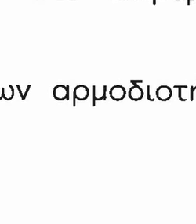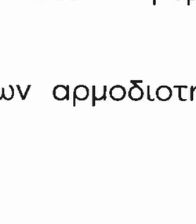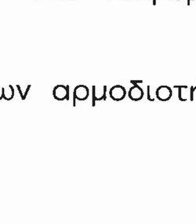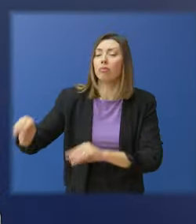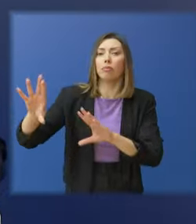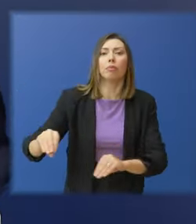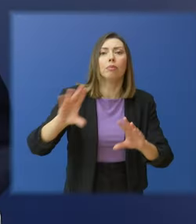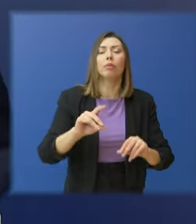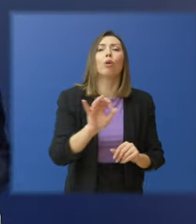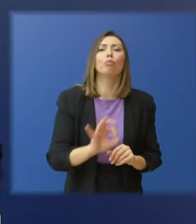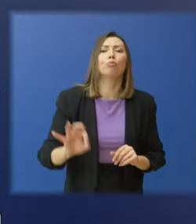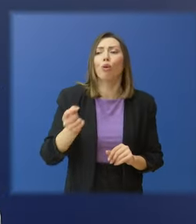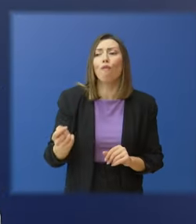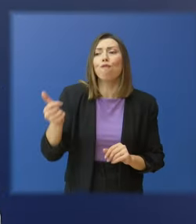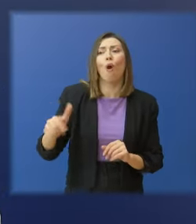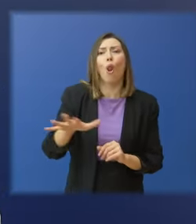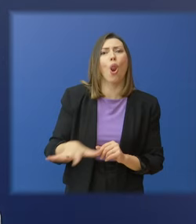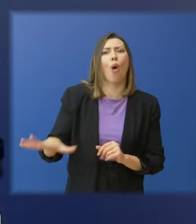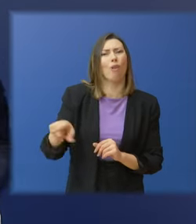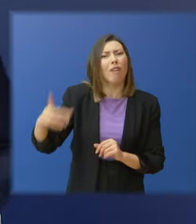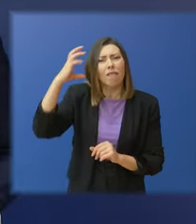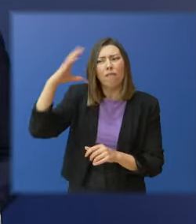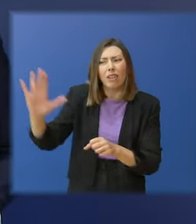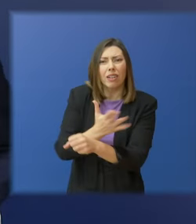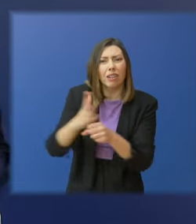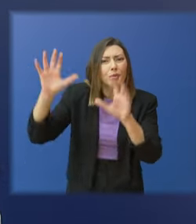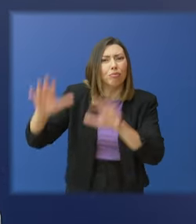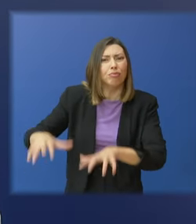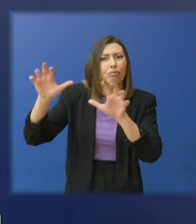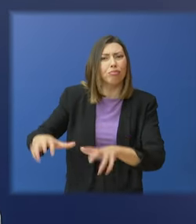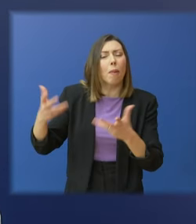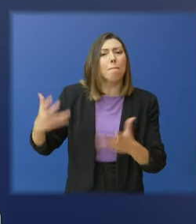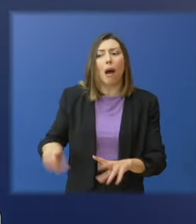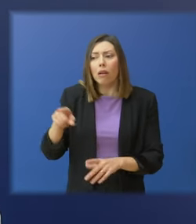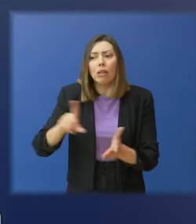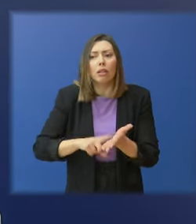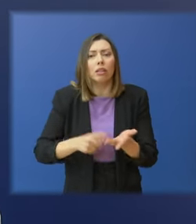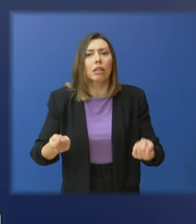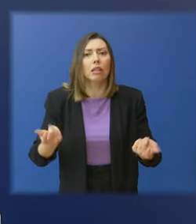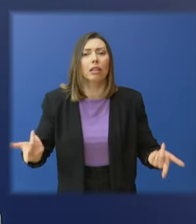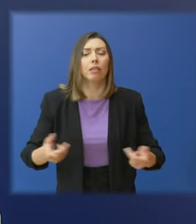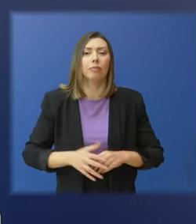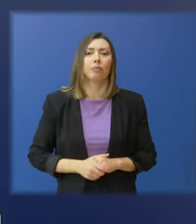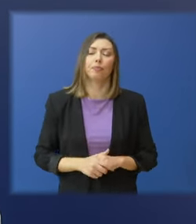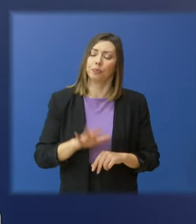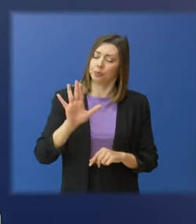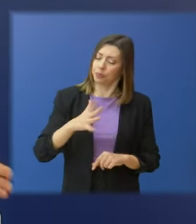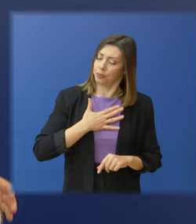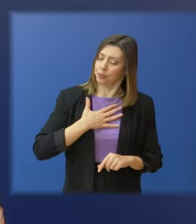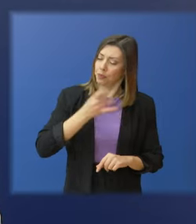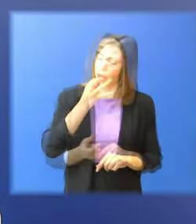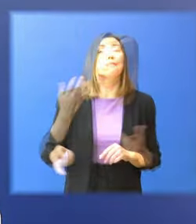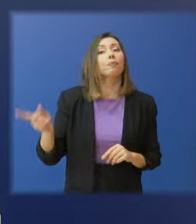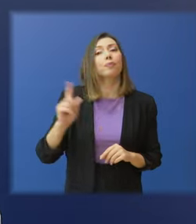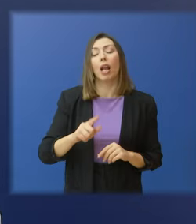823 είναι δεδομένη η προστασία των πολιτών που επλήγησαν από φυσικές καταστροφές είναι κάτι το οποίο και αν έχει ανακοινωθεί και εφαρμόζεται σε όλες οι